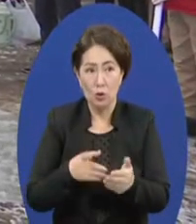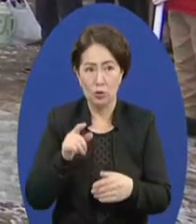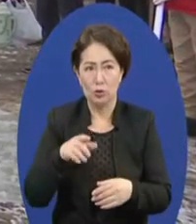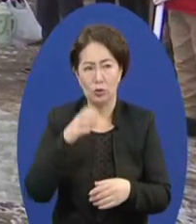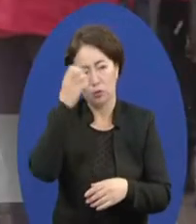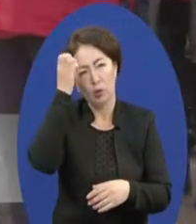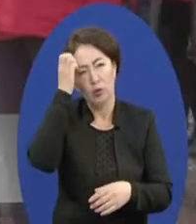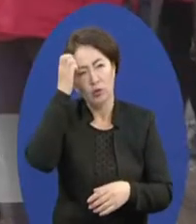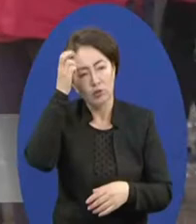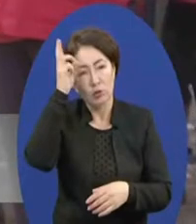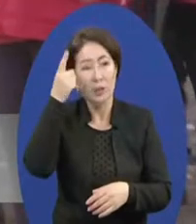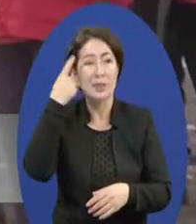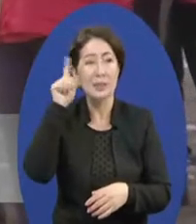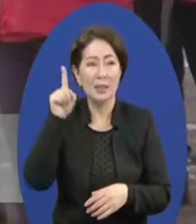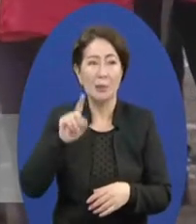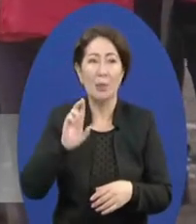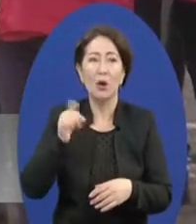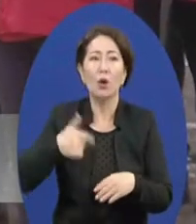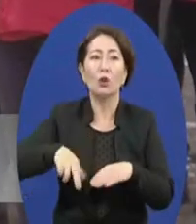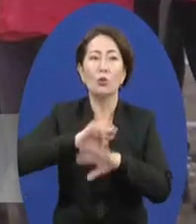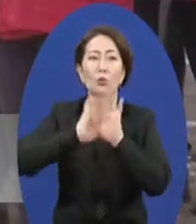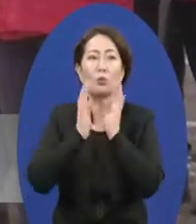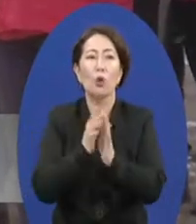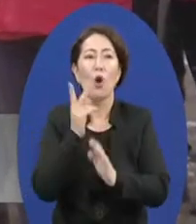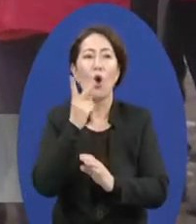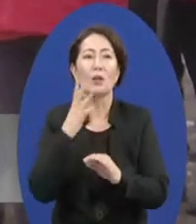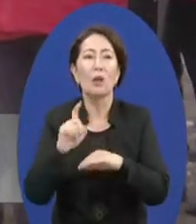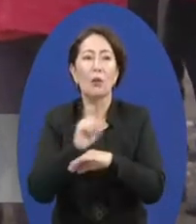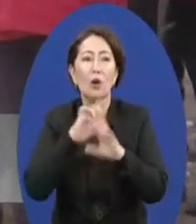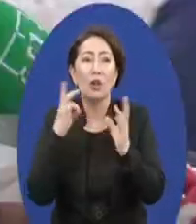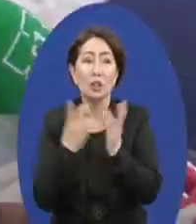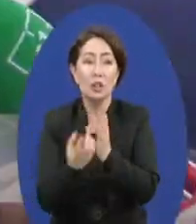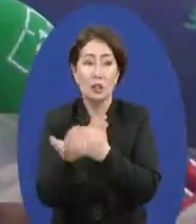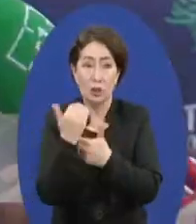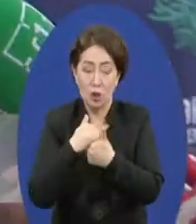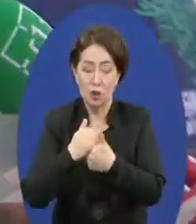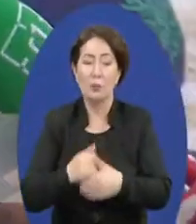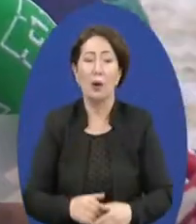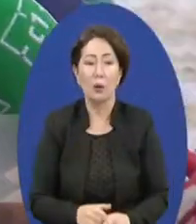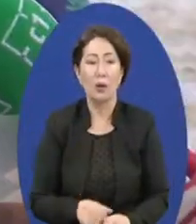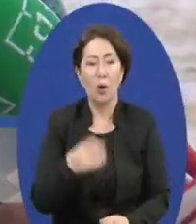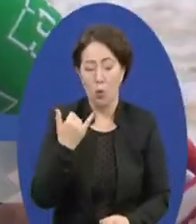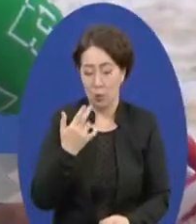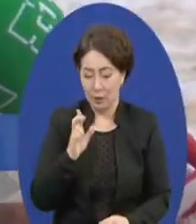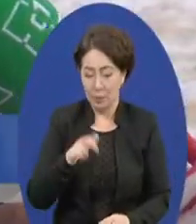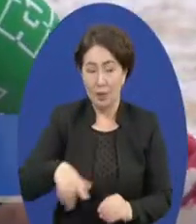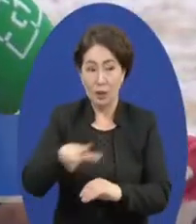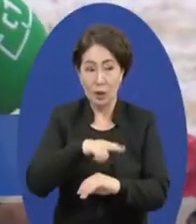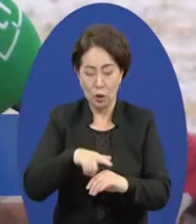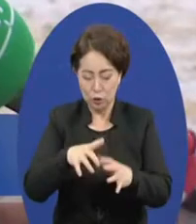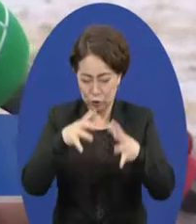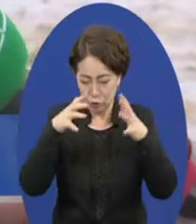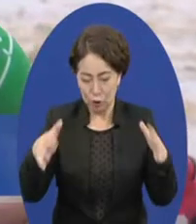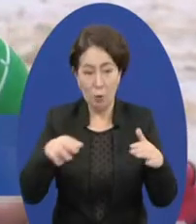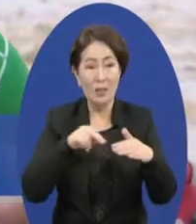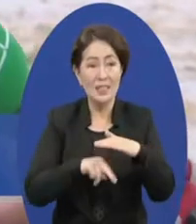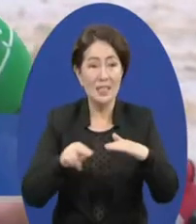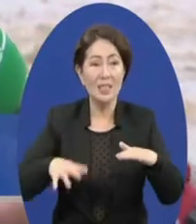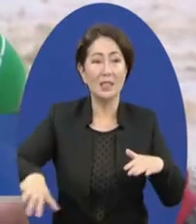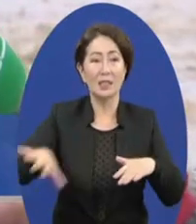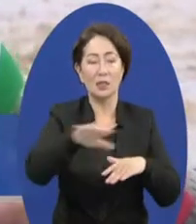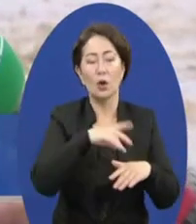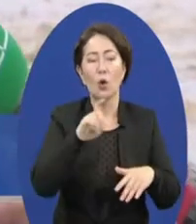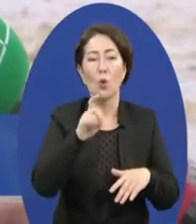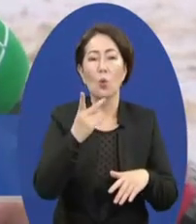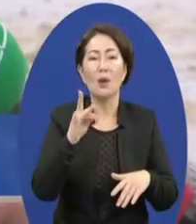тэргүүний энэхүү санаачилгад Баянгол дүүргийн нийт 25 хороо нэгдэж оролцлоо. Улаанбаатар хоттой бас томоохон дорх цэцэрлэг төрөлн байгаа.